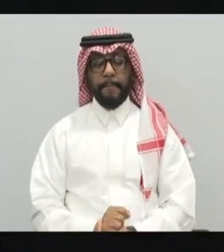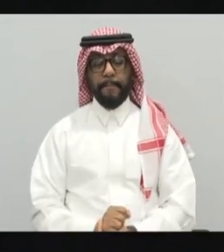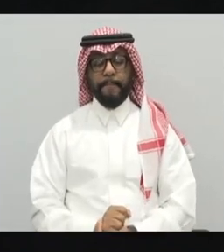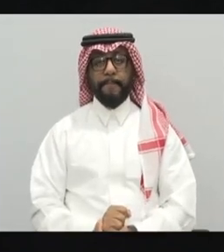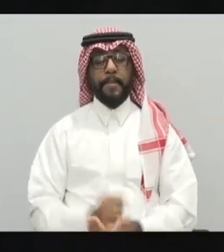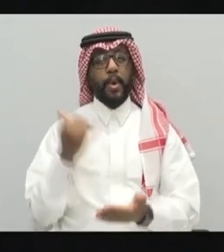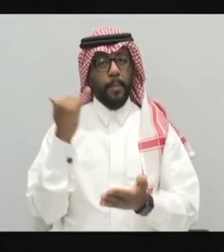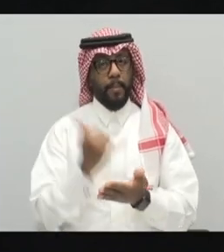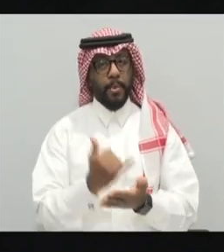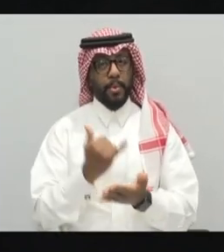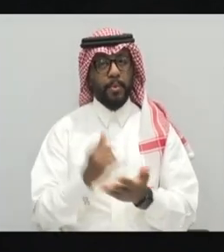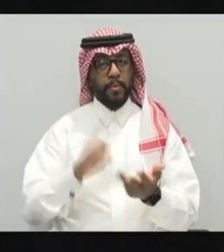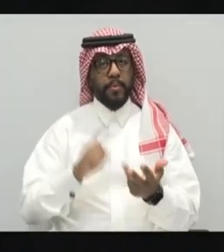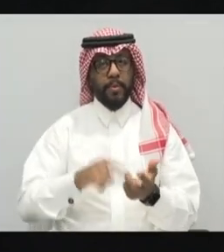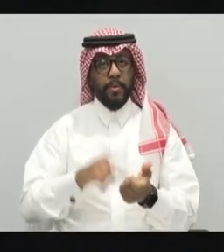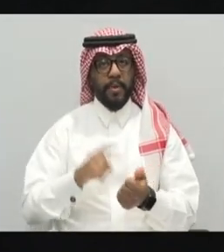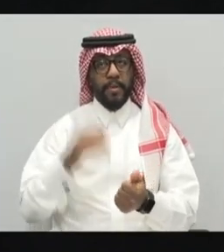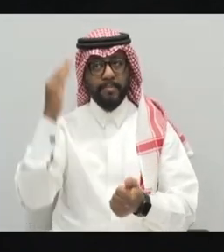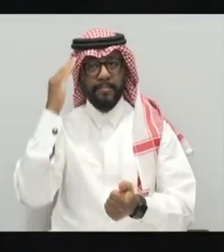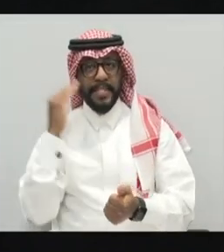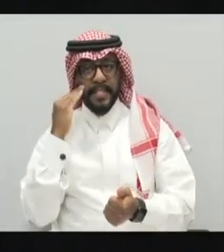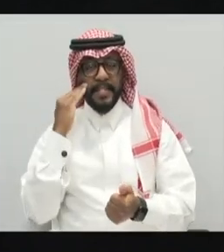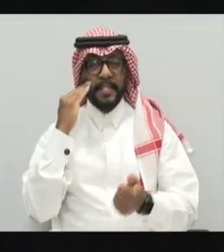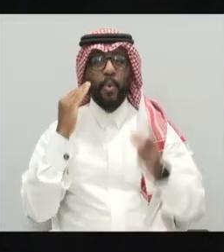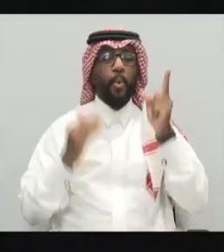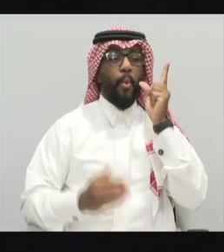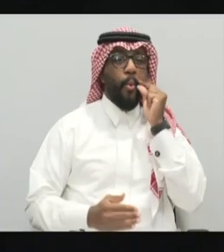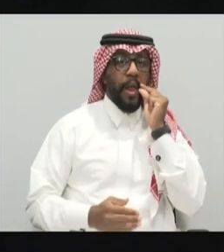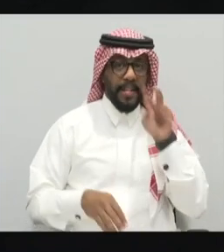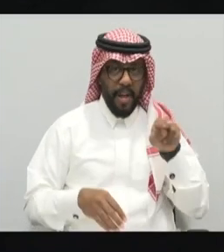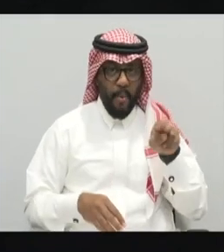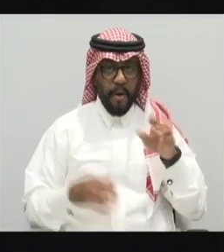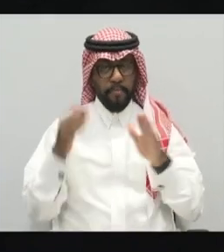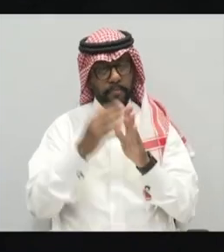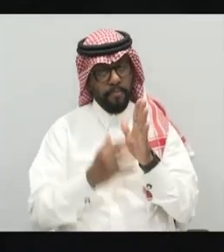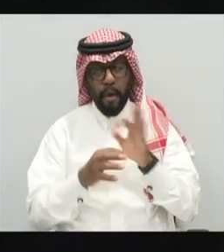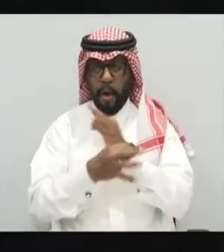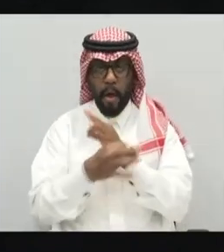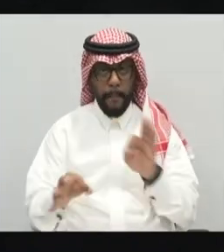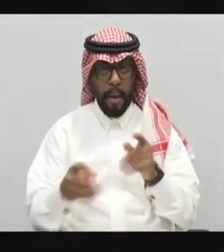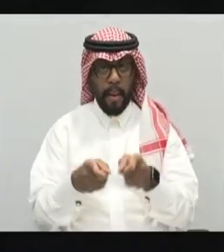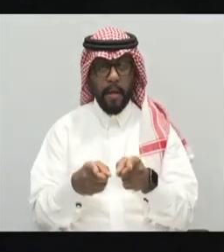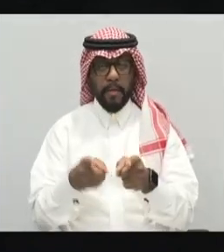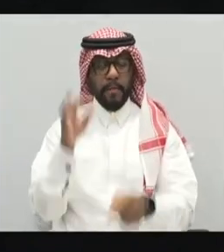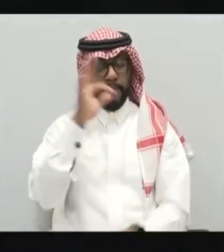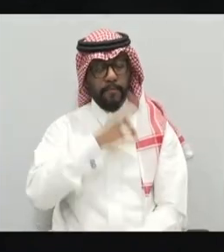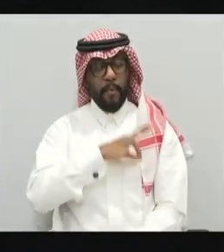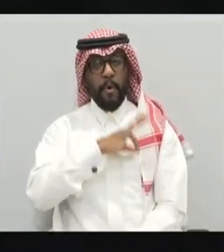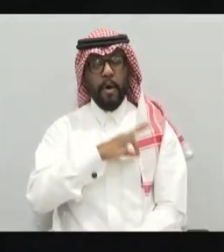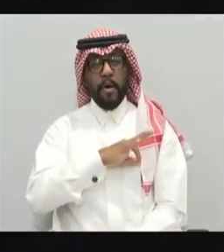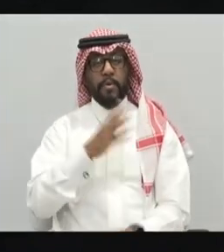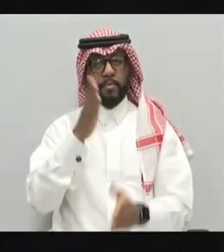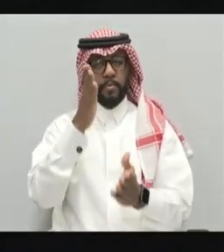مسؤوليات احمد ونوره كذلك ذكرنا طلاب وطالبات فوائد